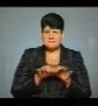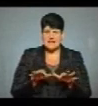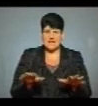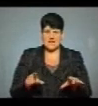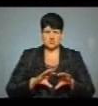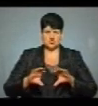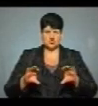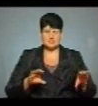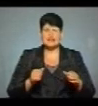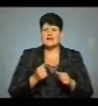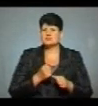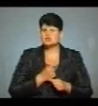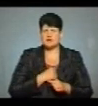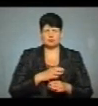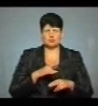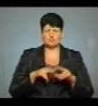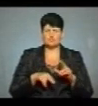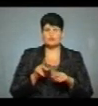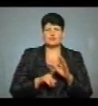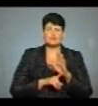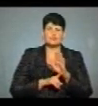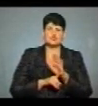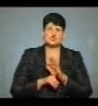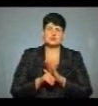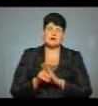жаль, були побудовані, починаючи